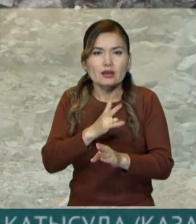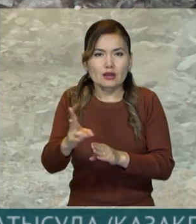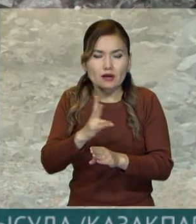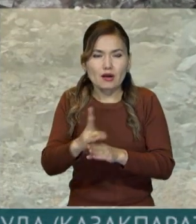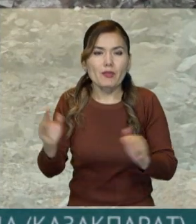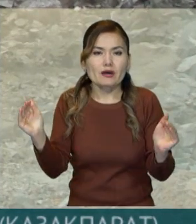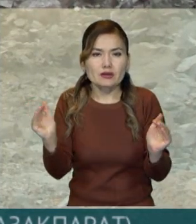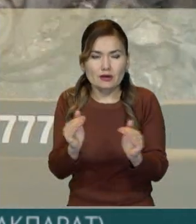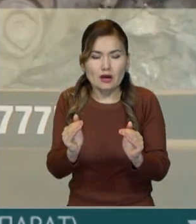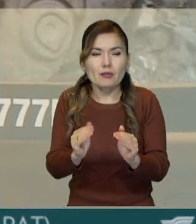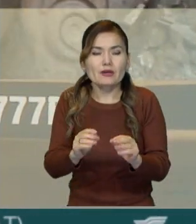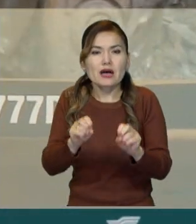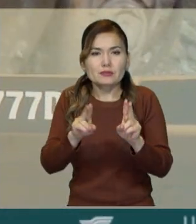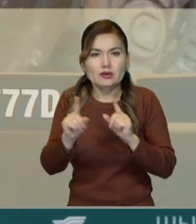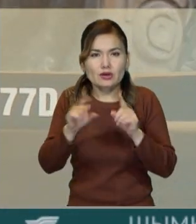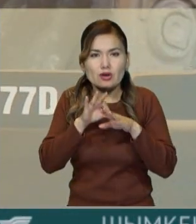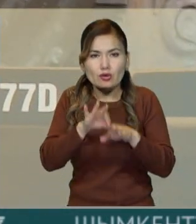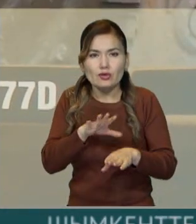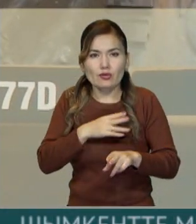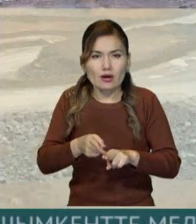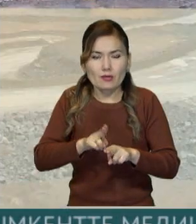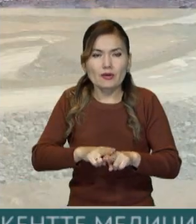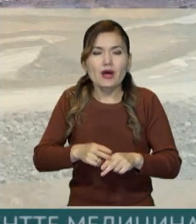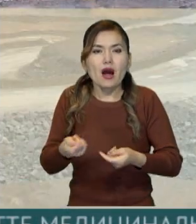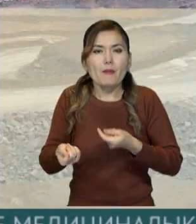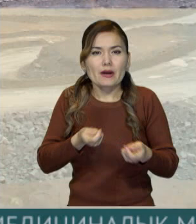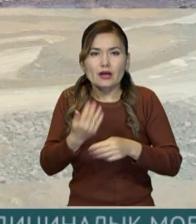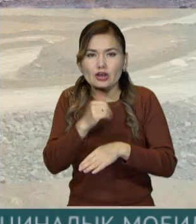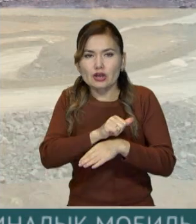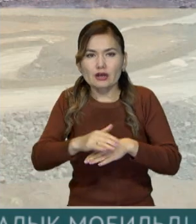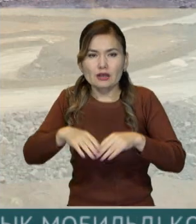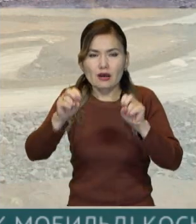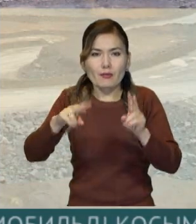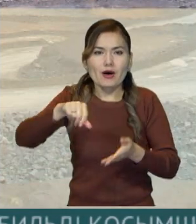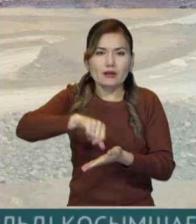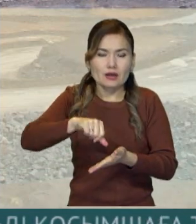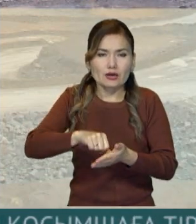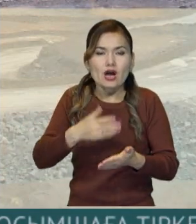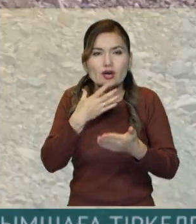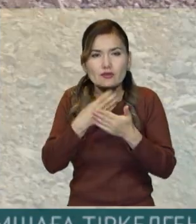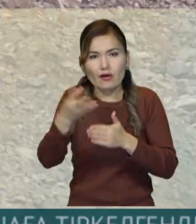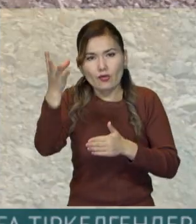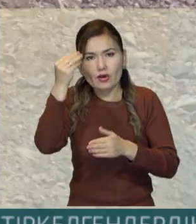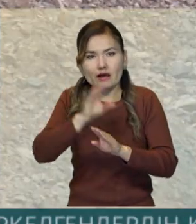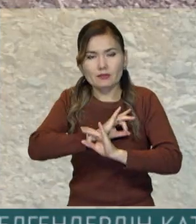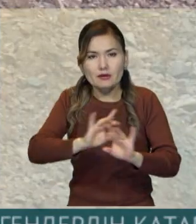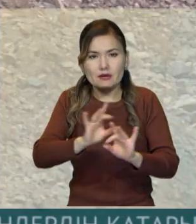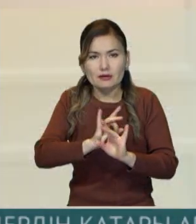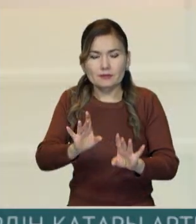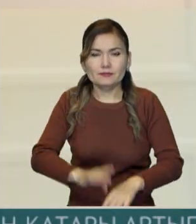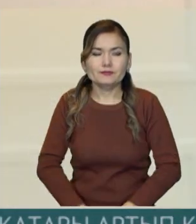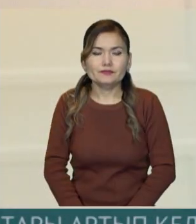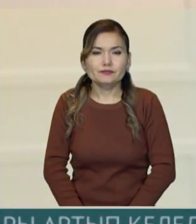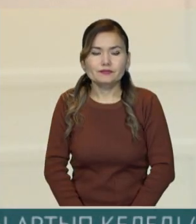арнайы жиын өтті. Оған өнеркәсіптік қауіпсіздік комитетінің өкілдері мен шетел сарапшылары қатысып, өз ойларымен бөлісті.